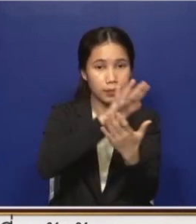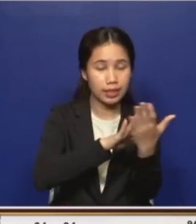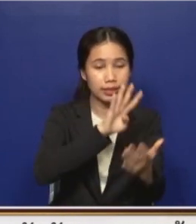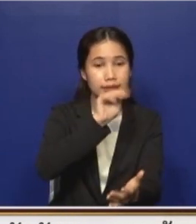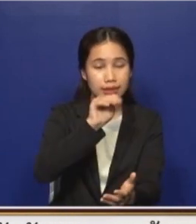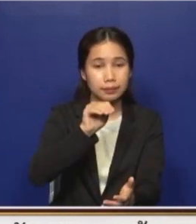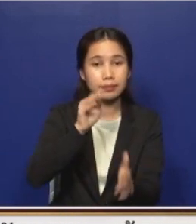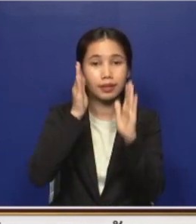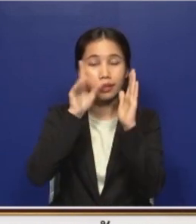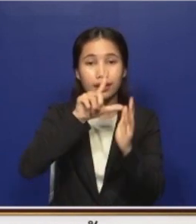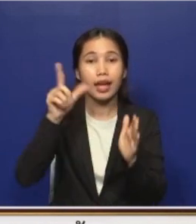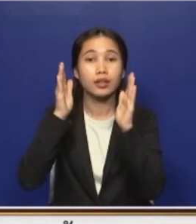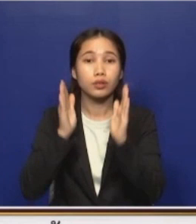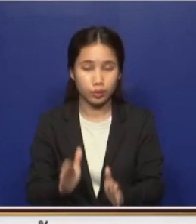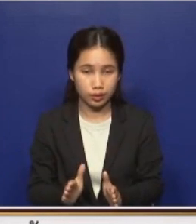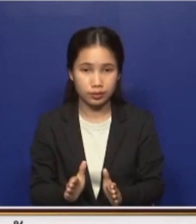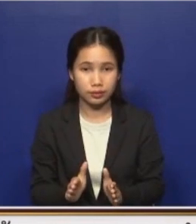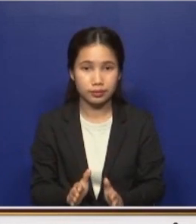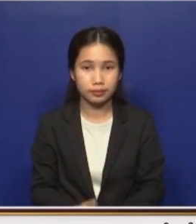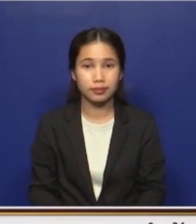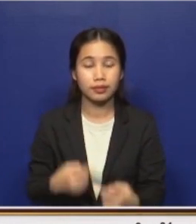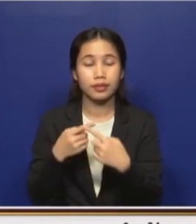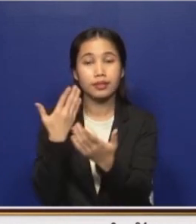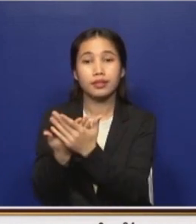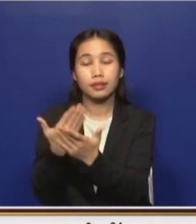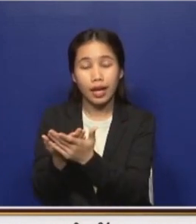ยที่แน่ๆเราพลาดเป้าไปถึงลบ